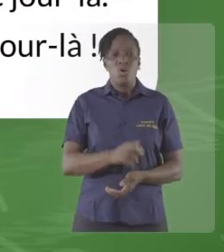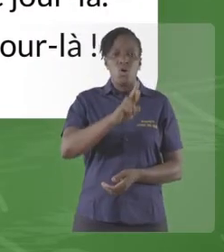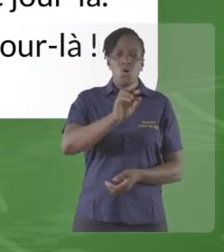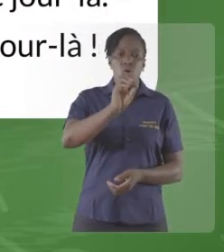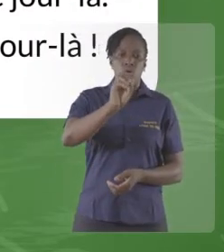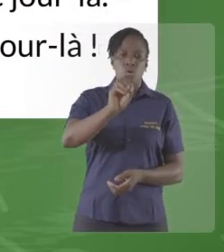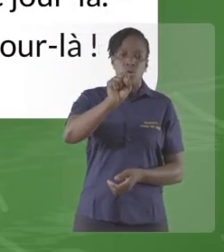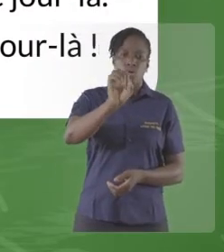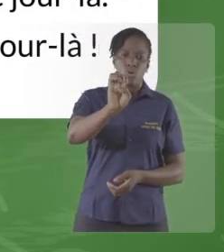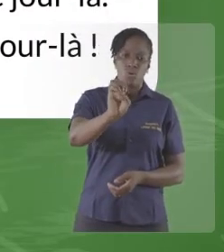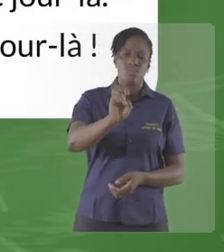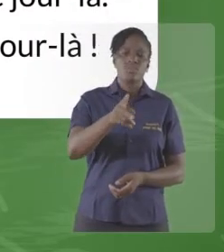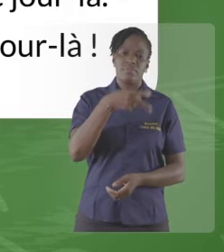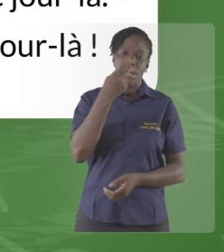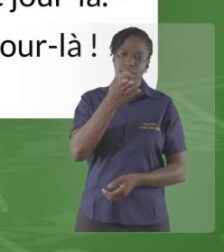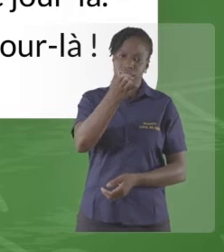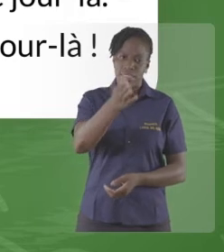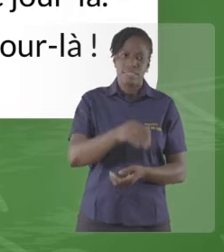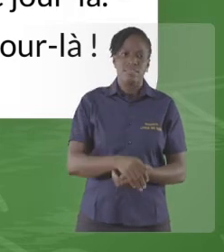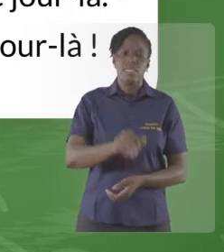C'est Rose qui parle.